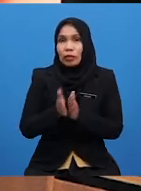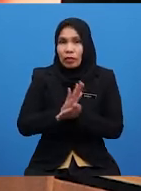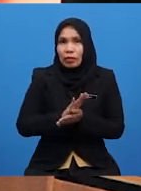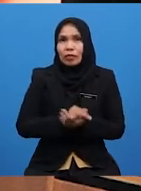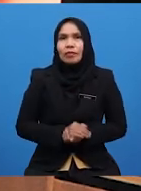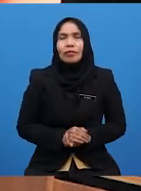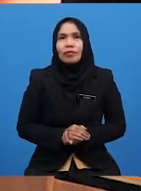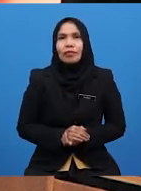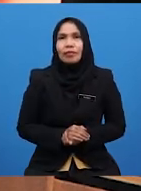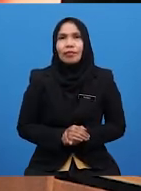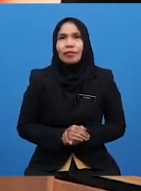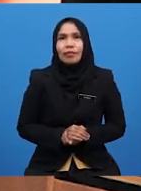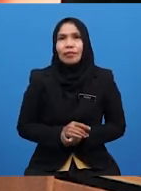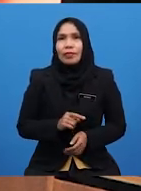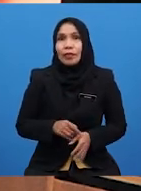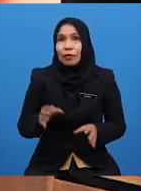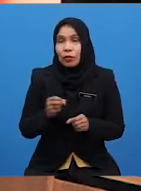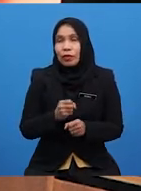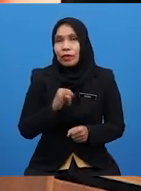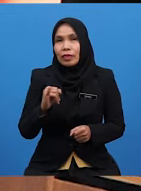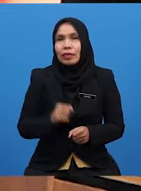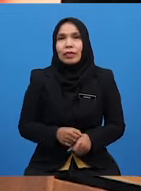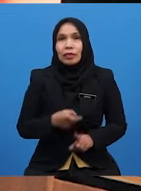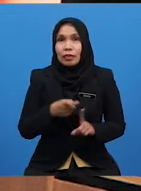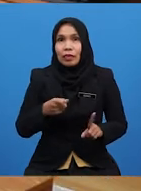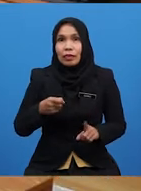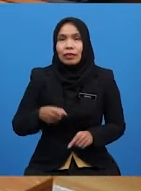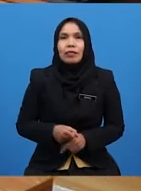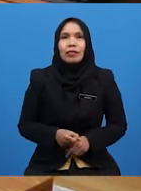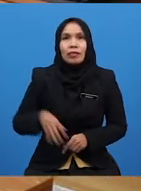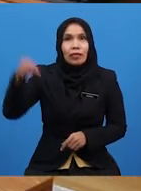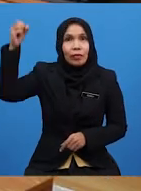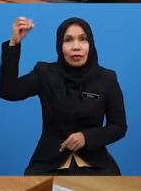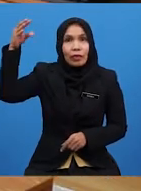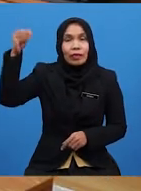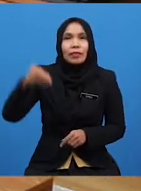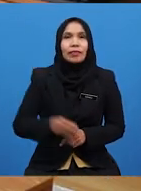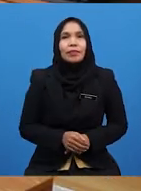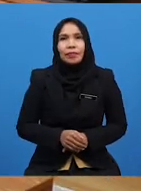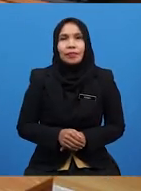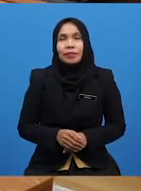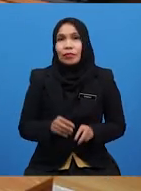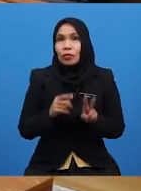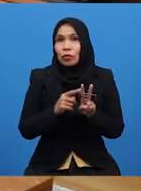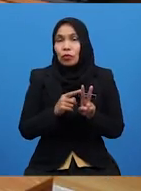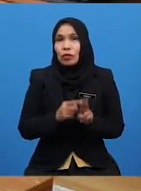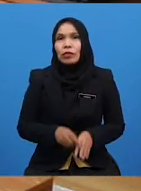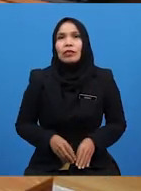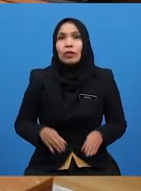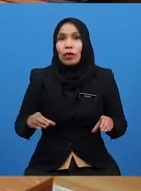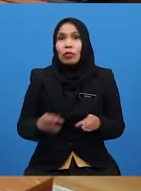semulajadi diperolehi daripada sinaran atau cahaya matahari seterusnya pencahayaan buatan